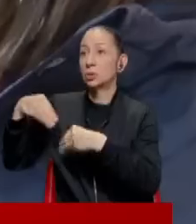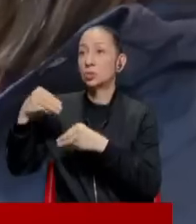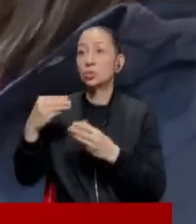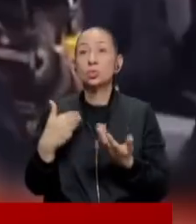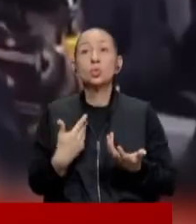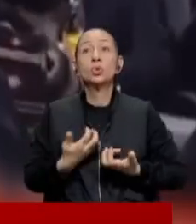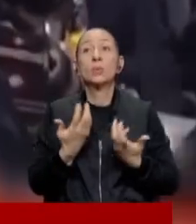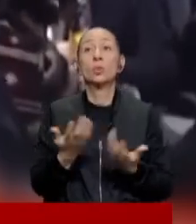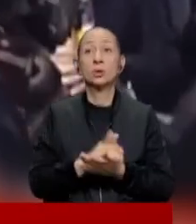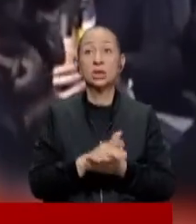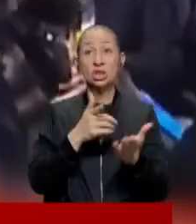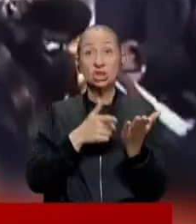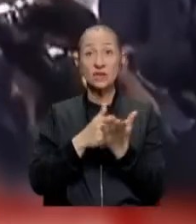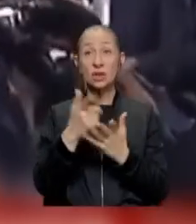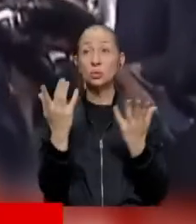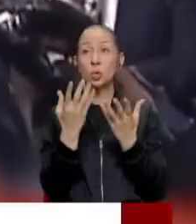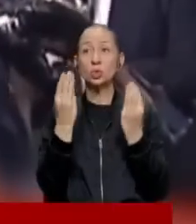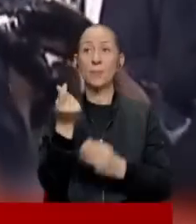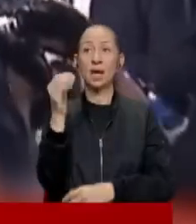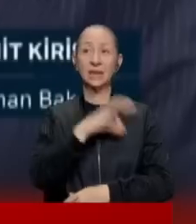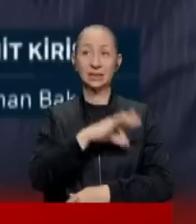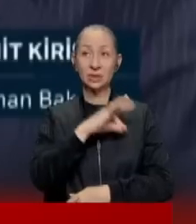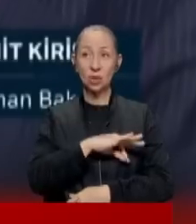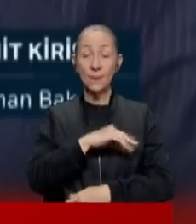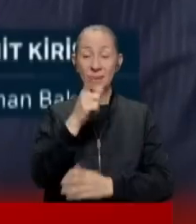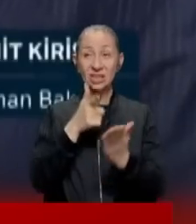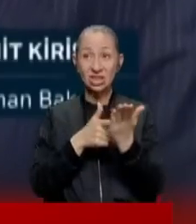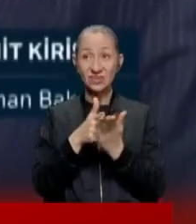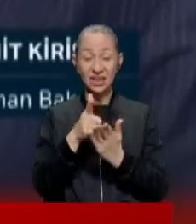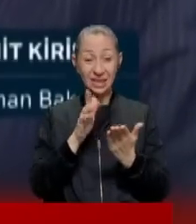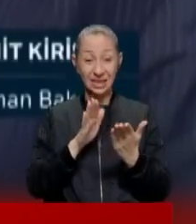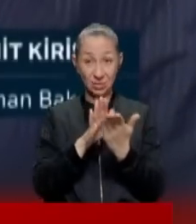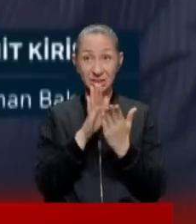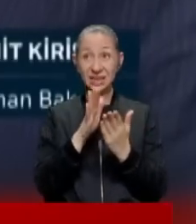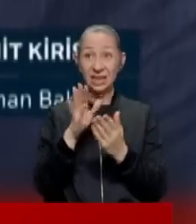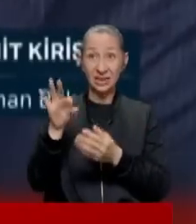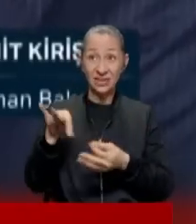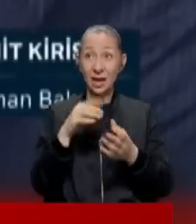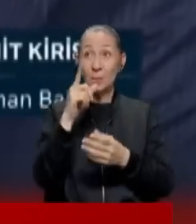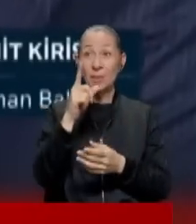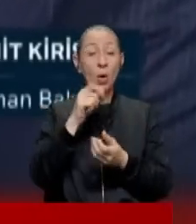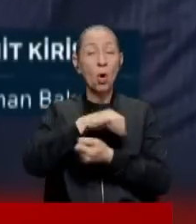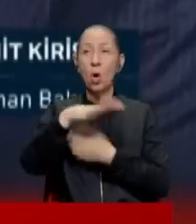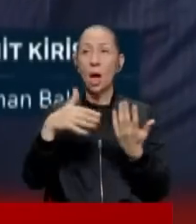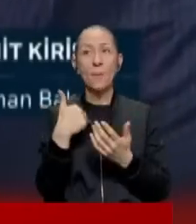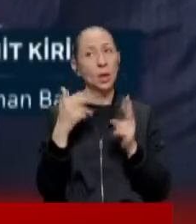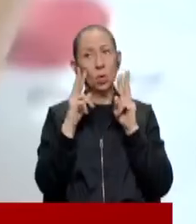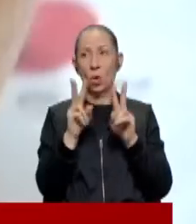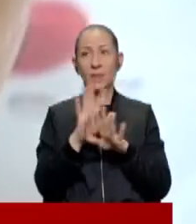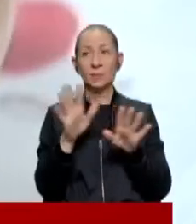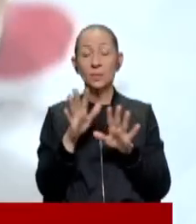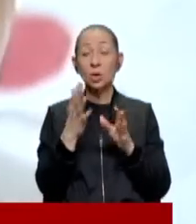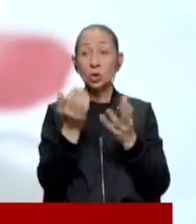kurtarmıyor bizi çiftçilerimiz gayet güzel para kazanıyorlar bir çiftçinin tepkisini yansıtan bir olay ben yaşamadım